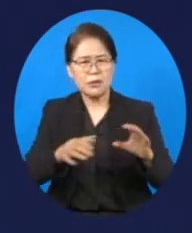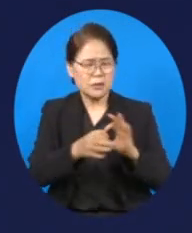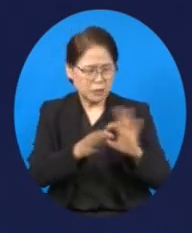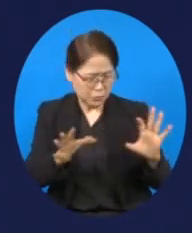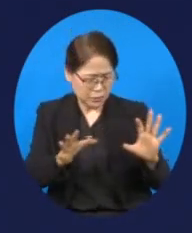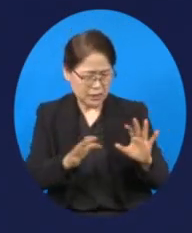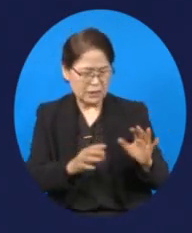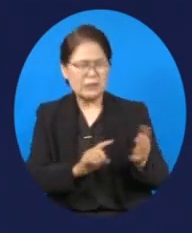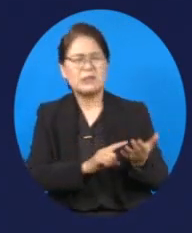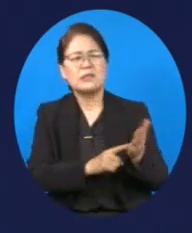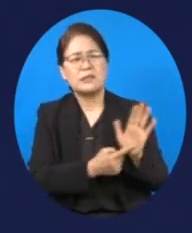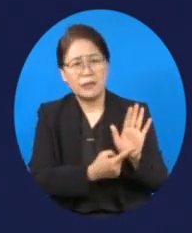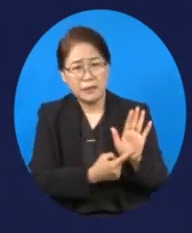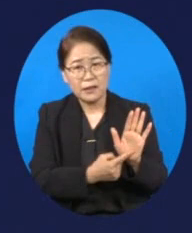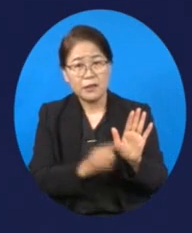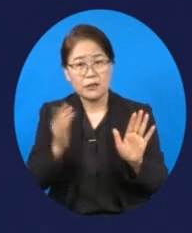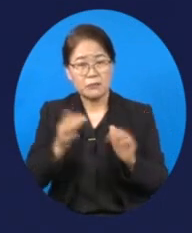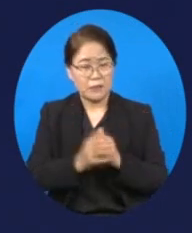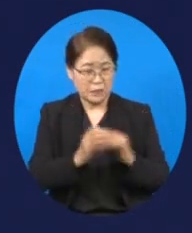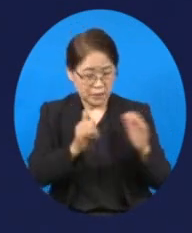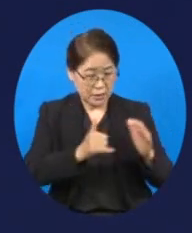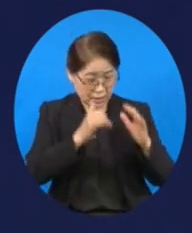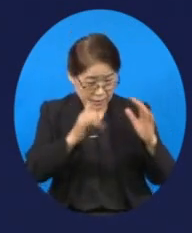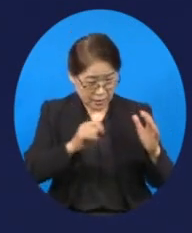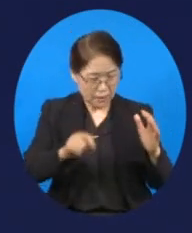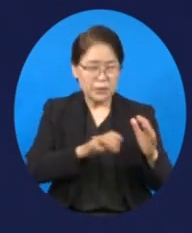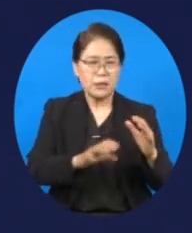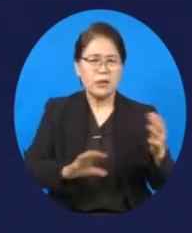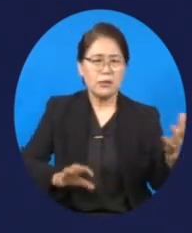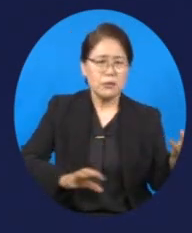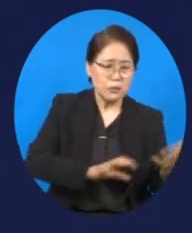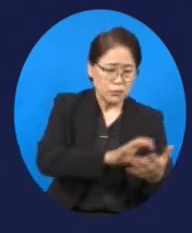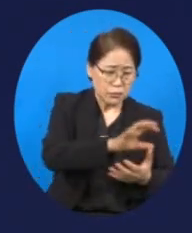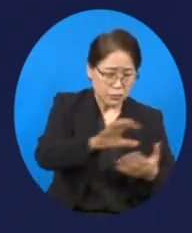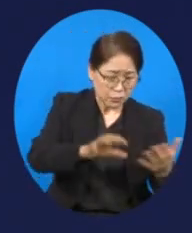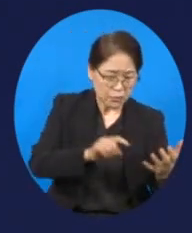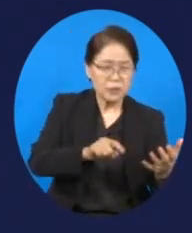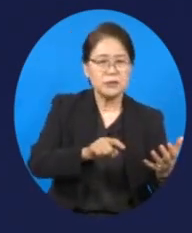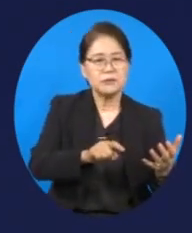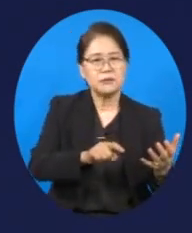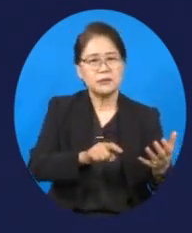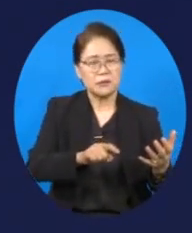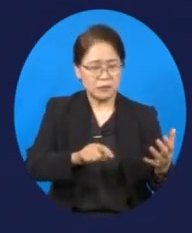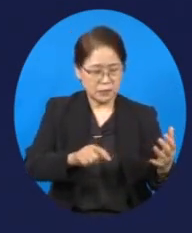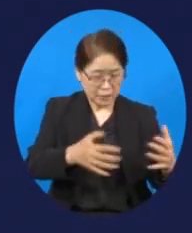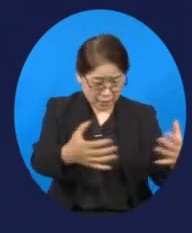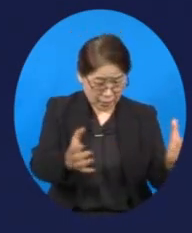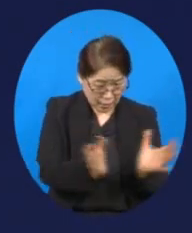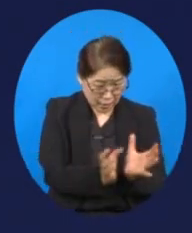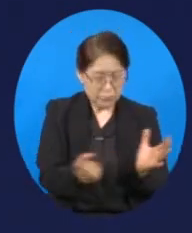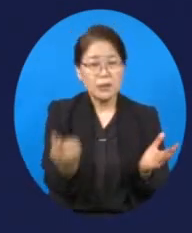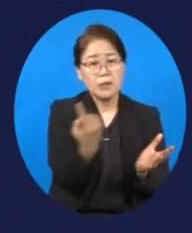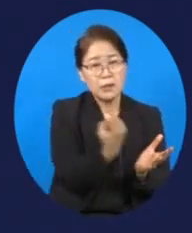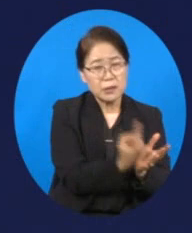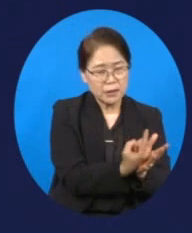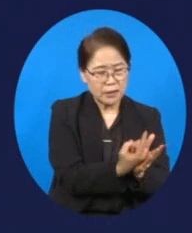드러날 수밖에 없다는 거예요 세상 사람들 속에 섞여서 그 많은 무리들 속에 섞여서 함께 일을 하고 있고